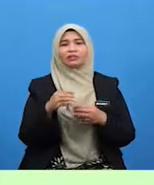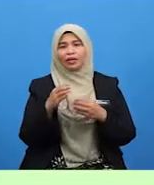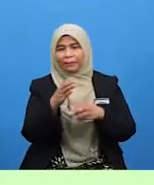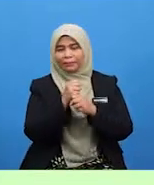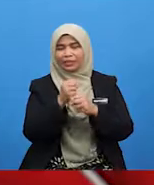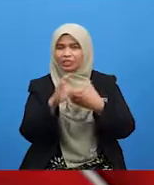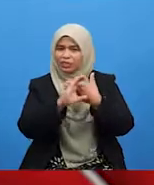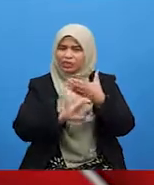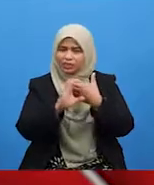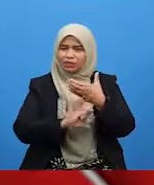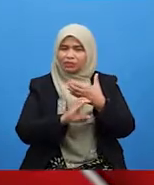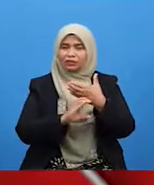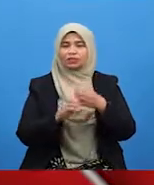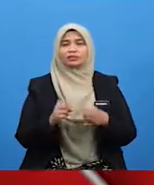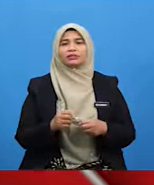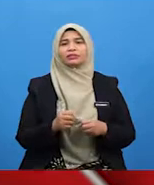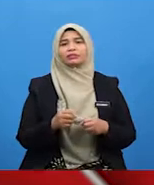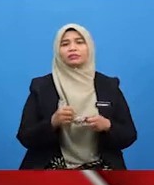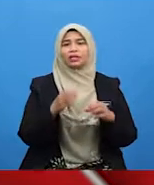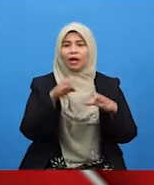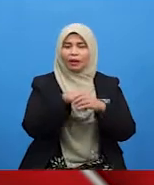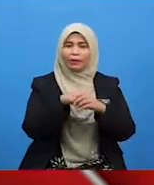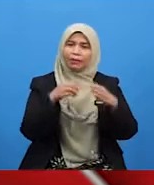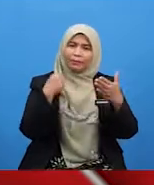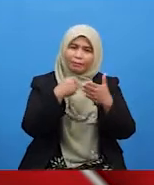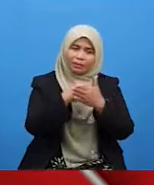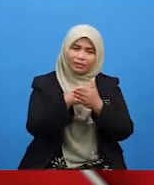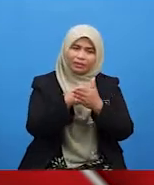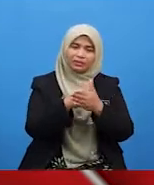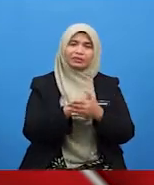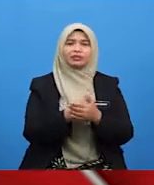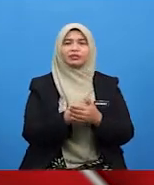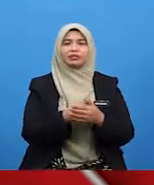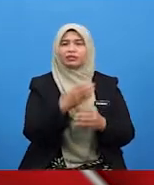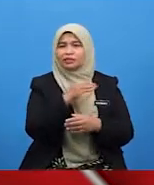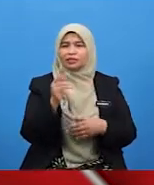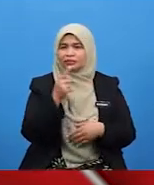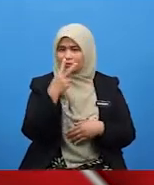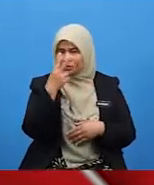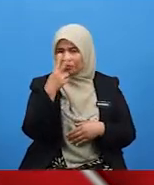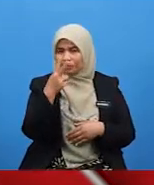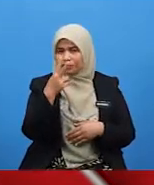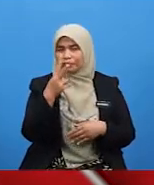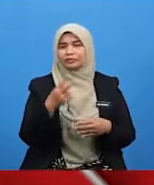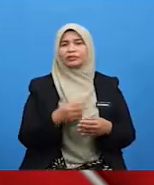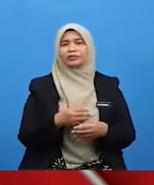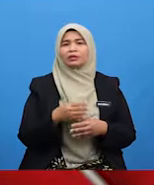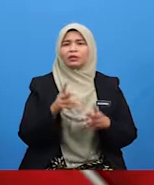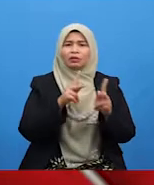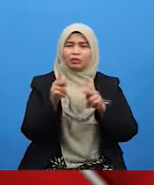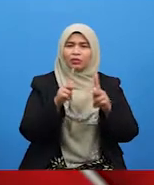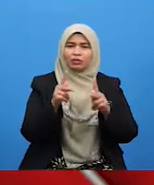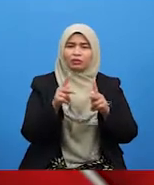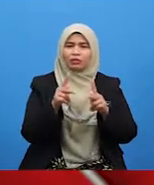kemalangan. Dan sekiranya kita lihat pada keadaan mereka, kereta